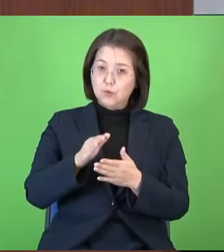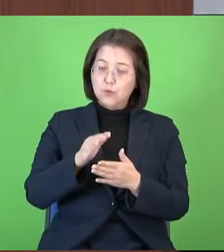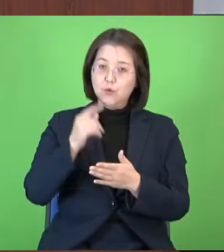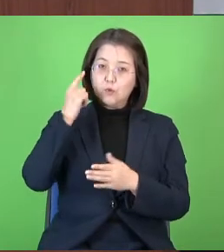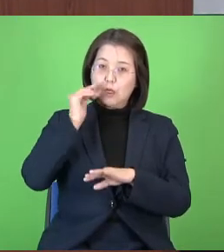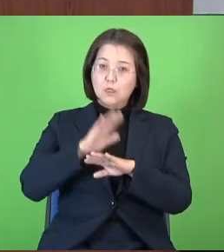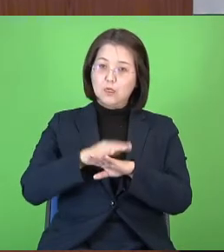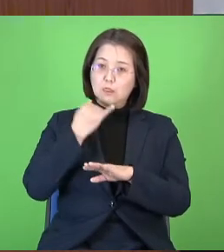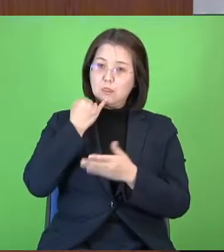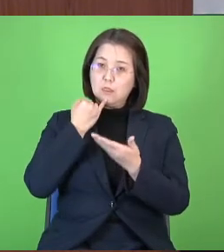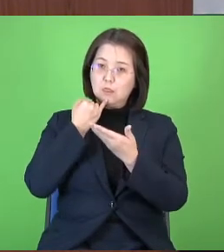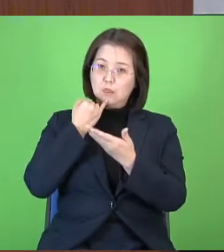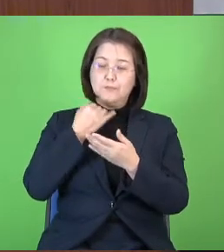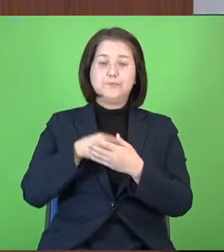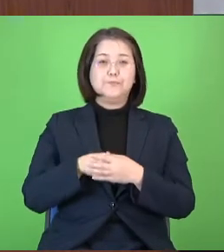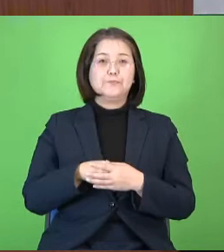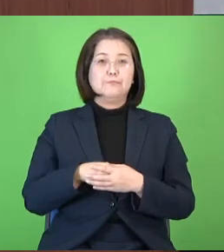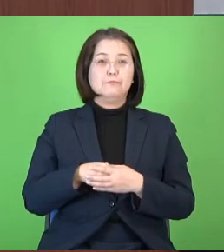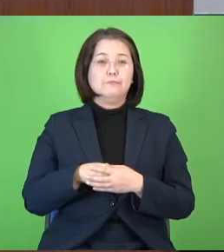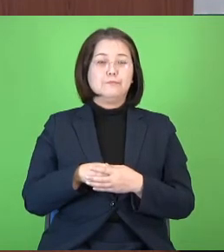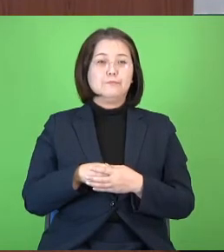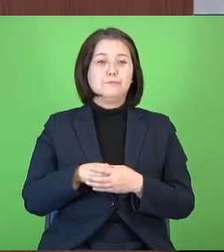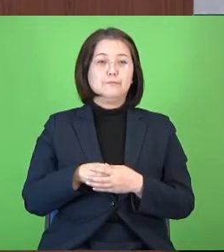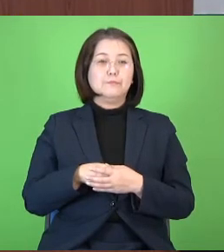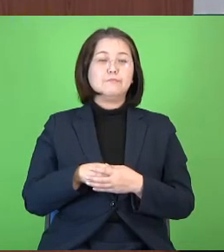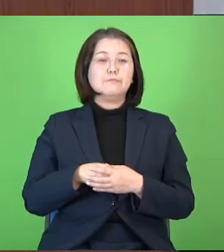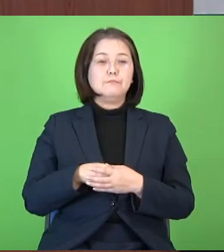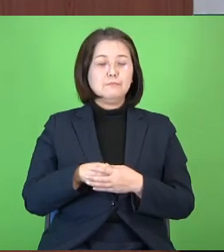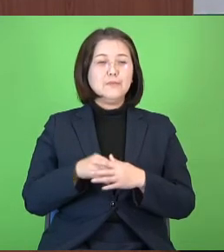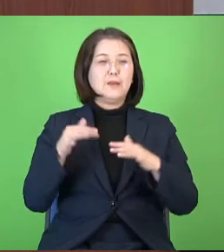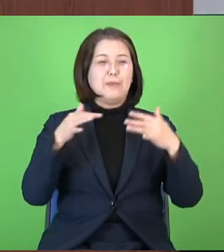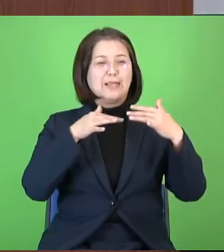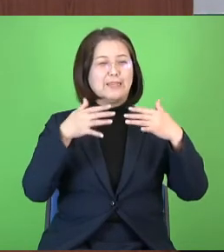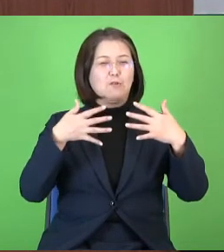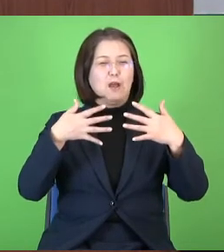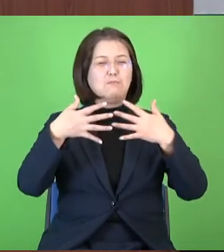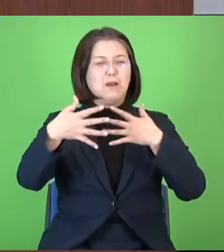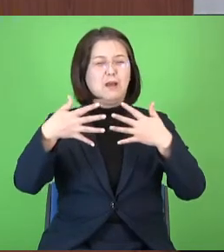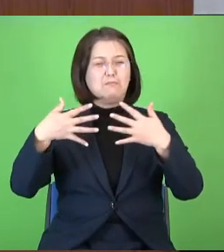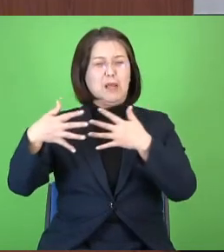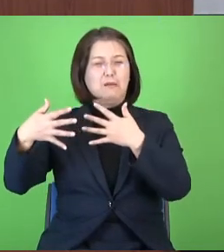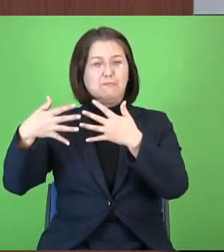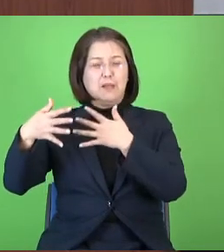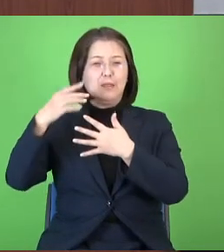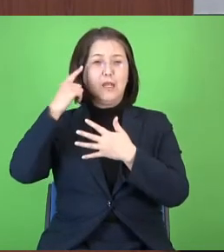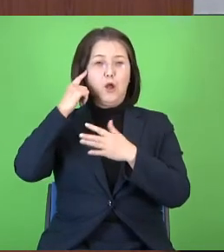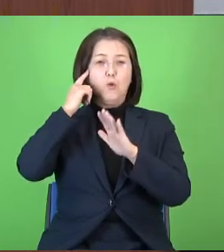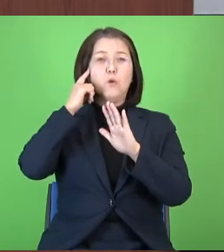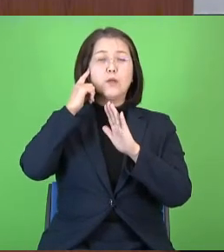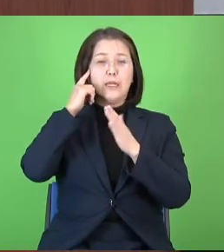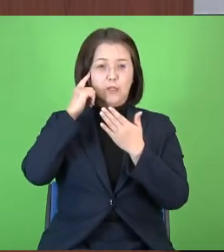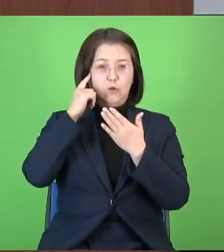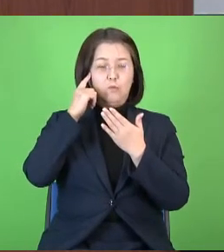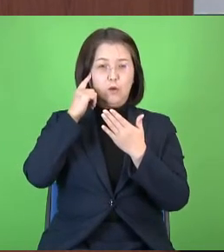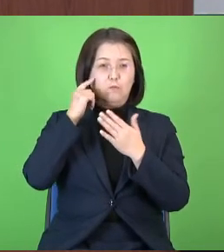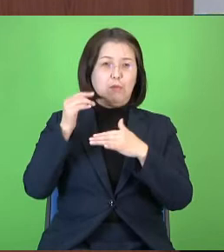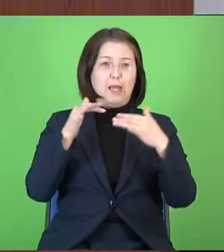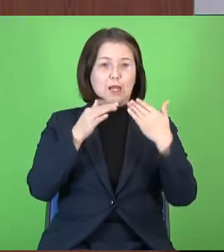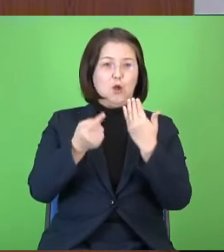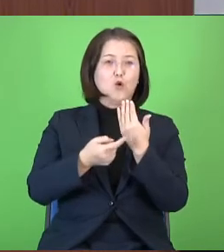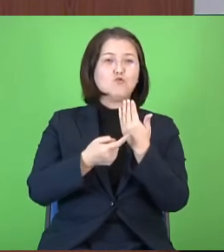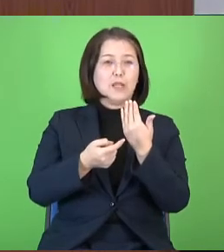大きな9分だという風に考えるスマート凪論なんところだと思いますよそれまで議論の余地が